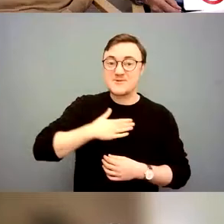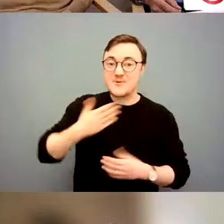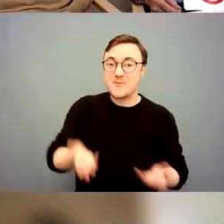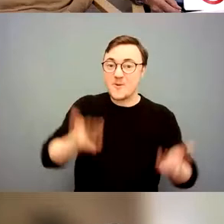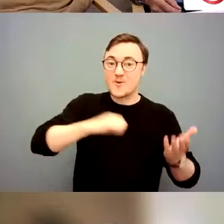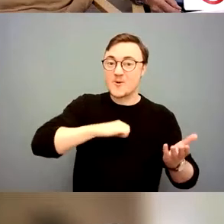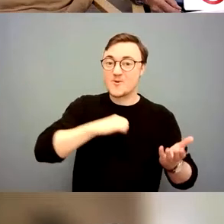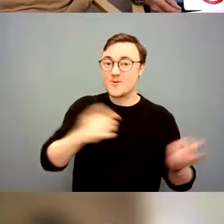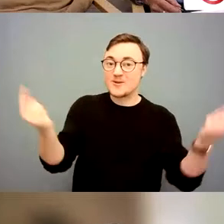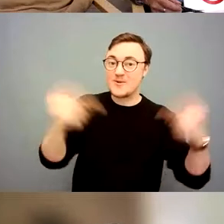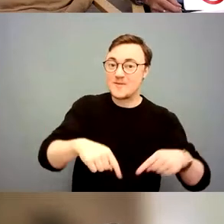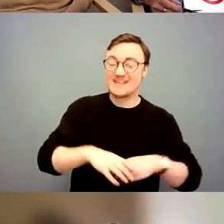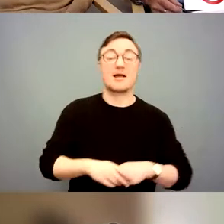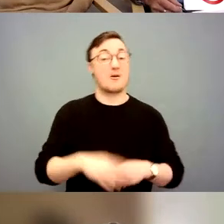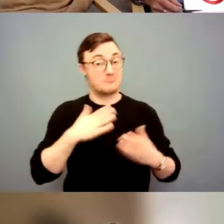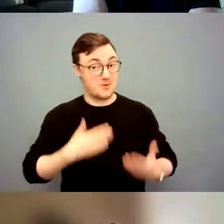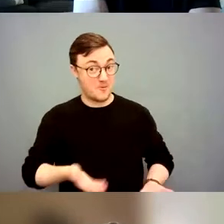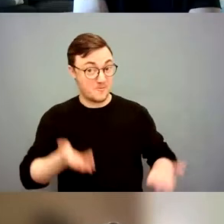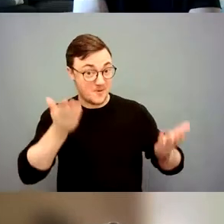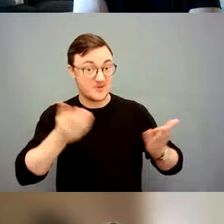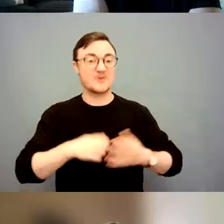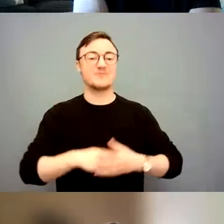med. Ja, god morgon Jonas.